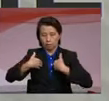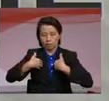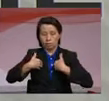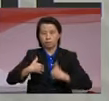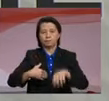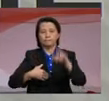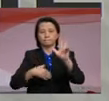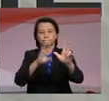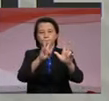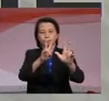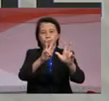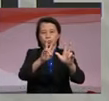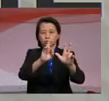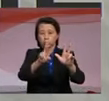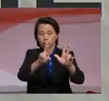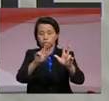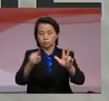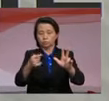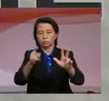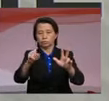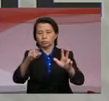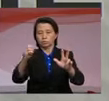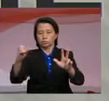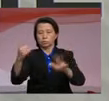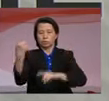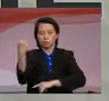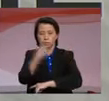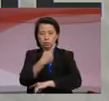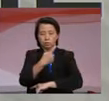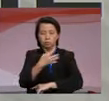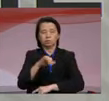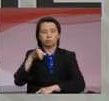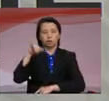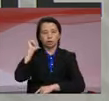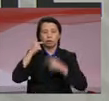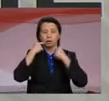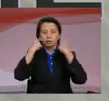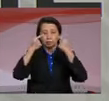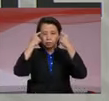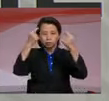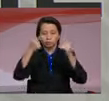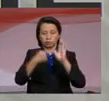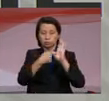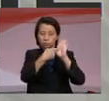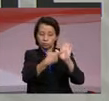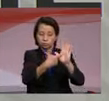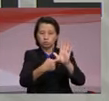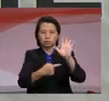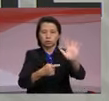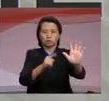sebanyak 37,100 ujian seharian. Semalam kita berjaya mencatatkan